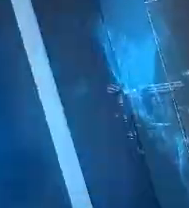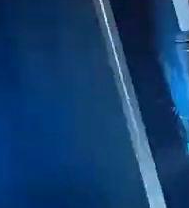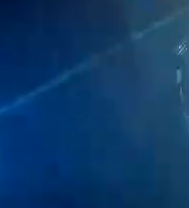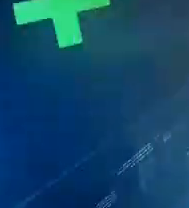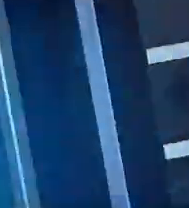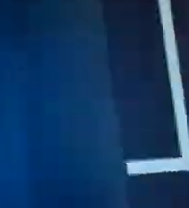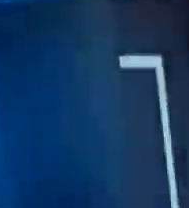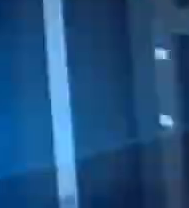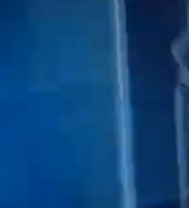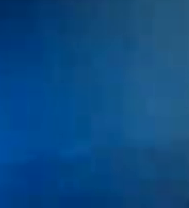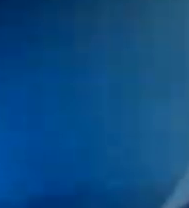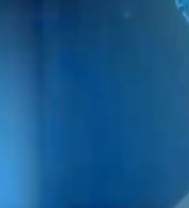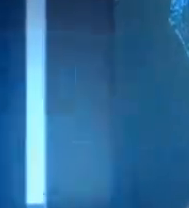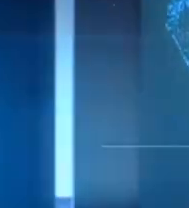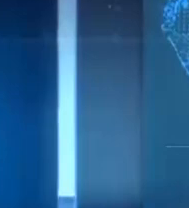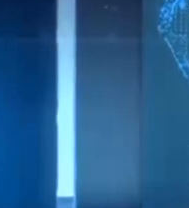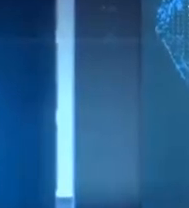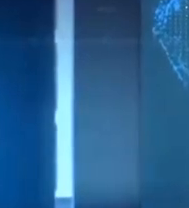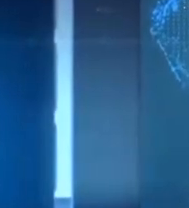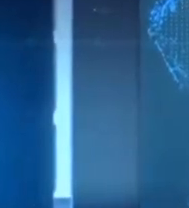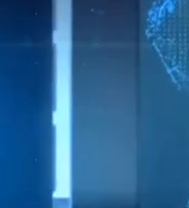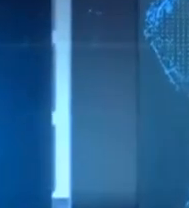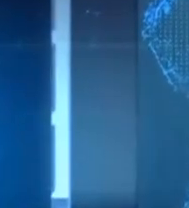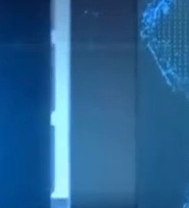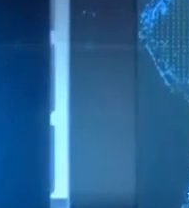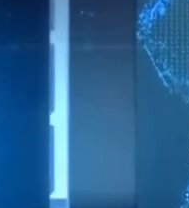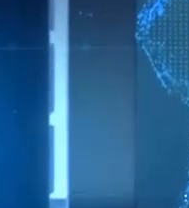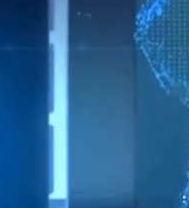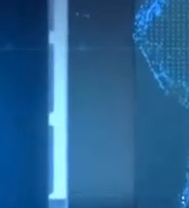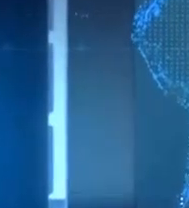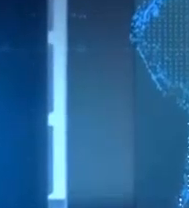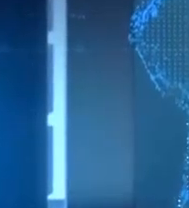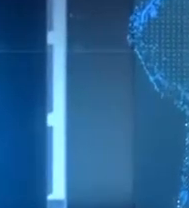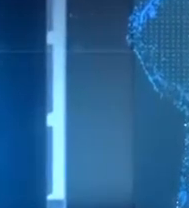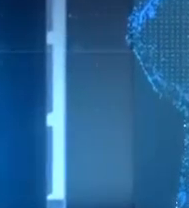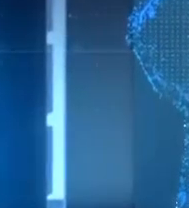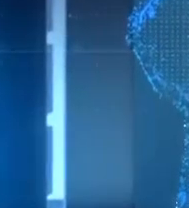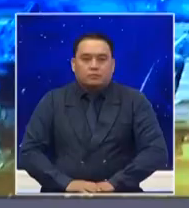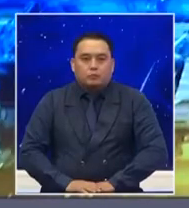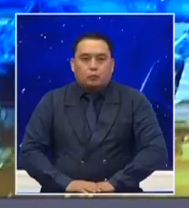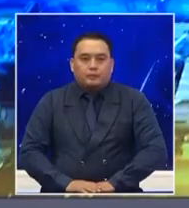Қорғаныс министрлігіне қарасты Қапшағай гарнизоны баспасөз қызметінің көмегімен.